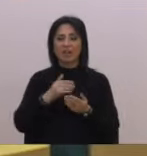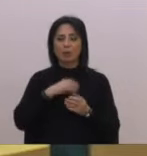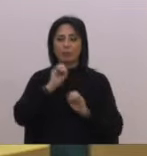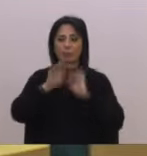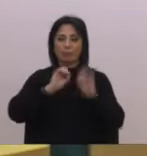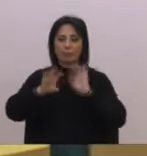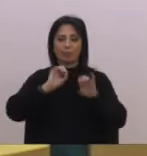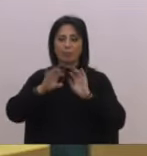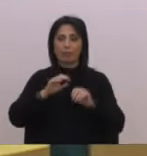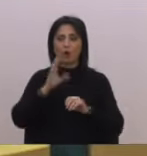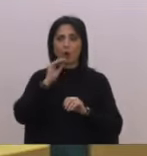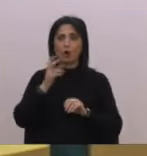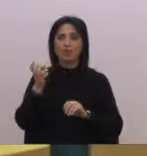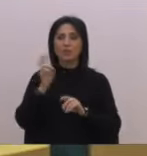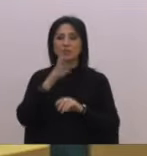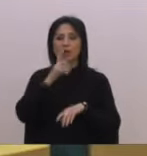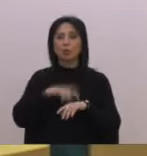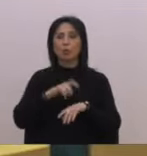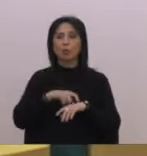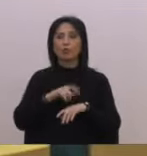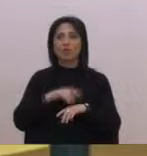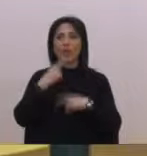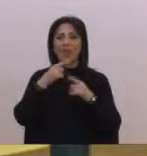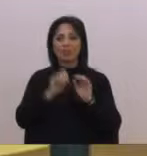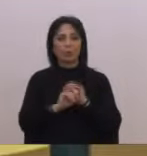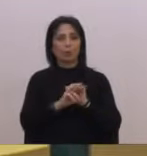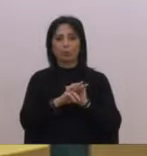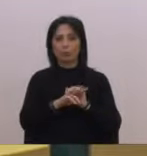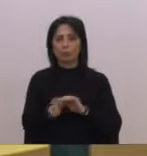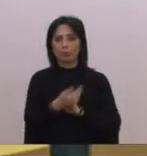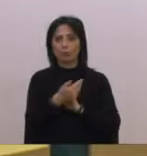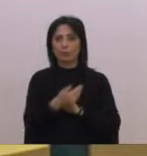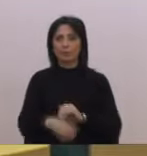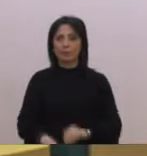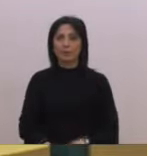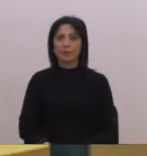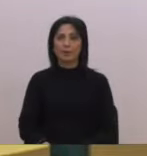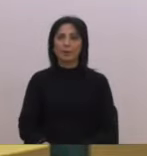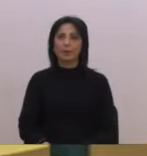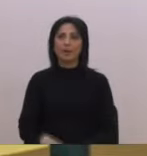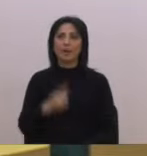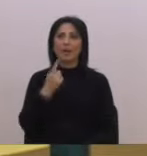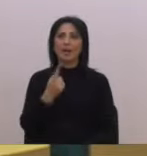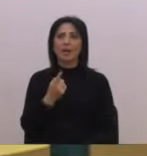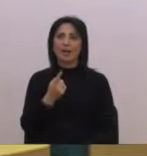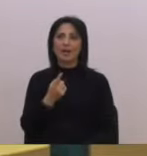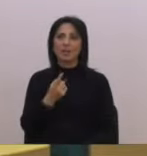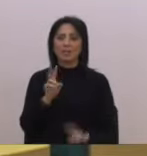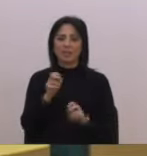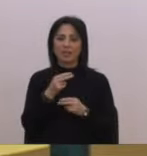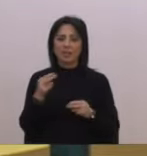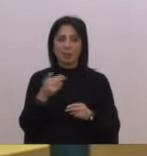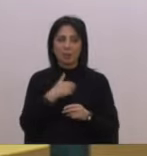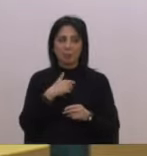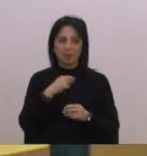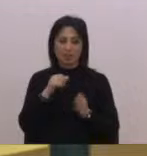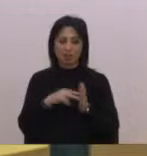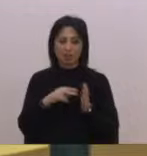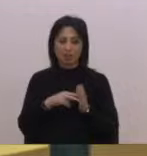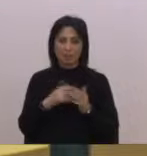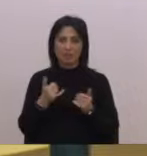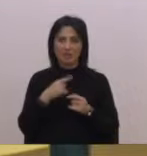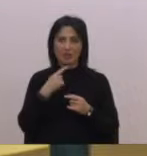და ელოდებოდა, როდის მოვიდოდა მათი დრო, რომ ეთქვა და გაქცეულიყო. ერთი თემა მინდა თქვა ეს შეფასებაზე, მე